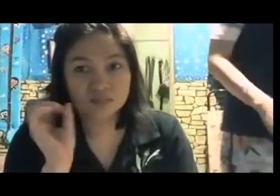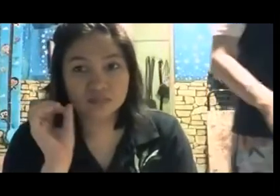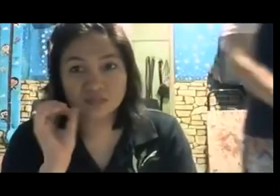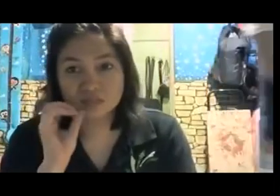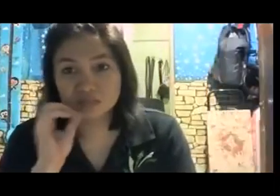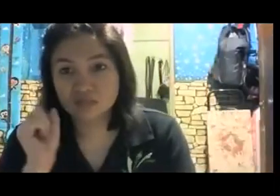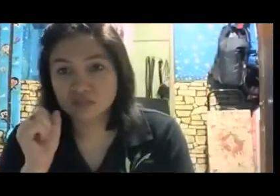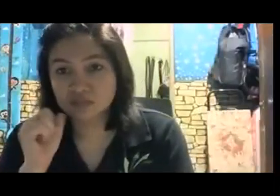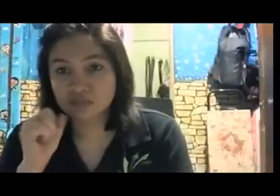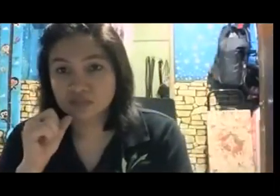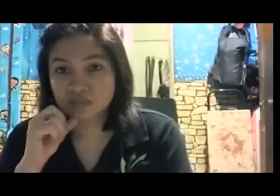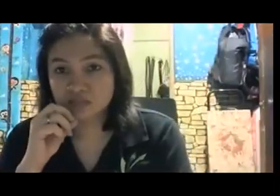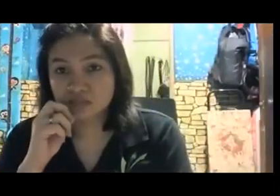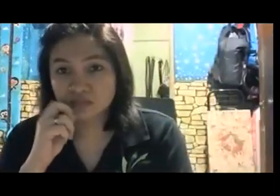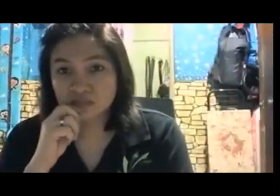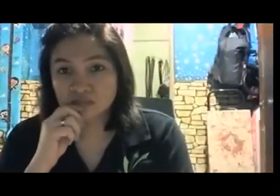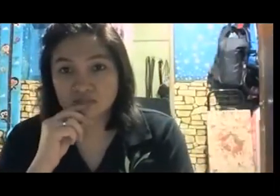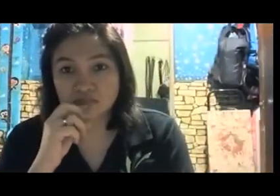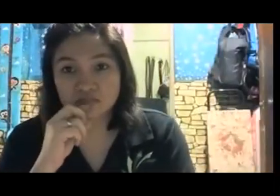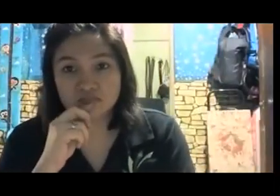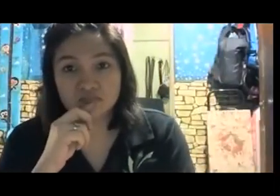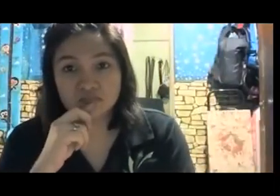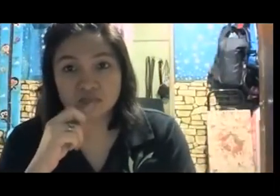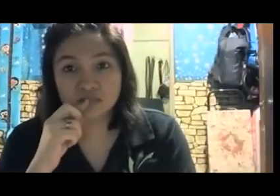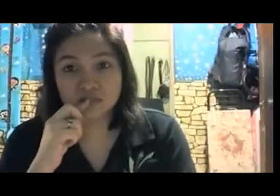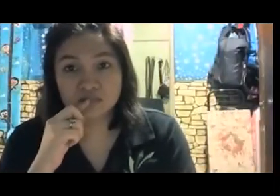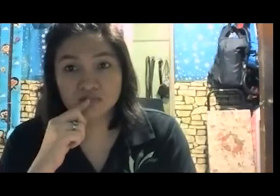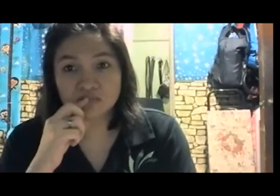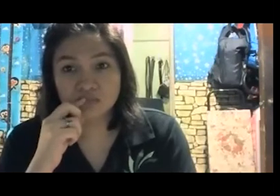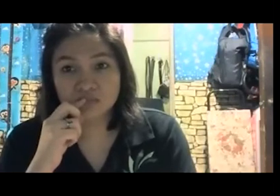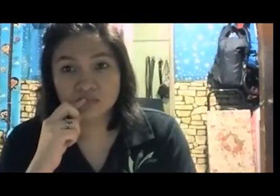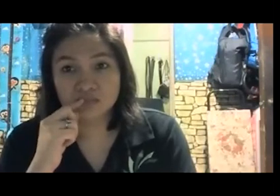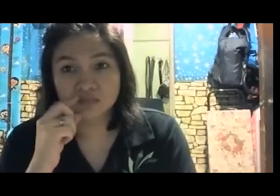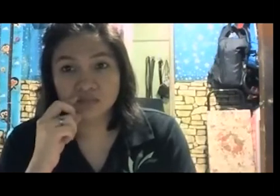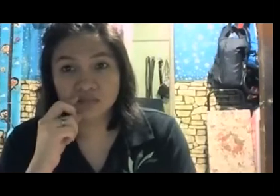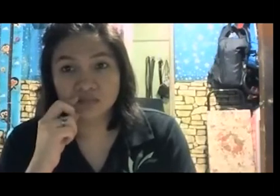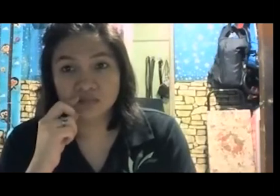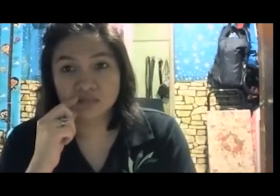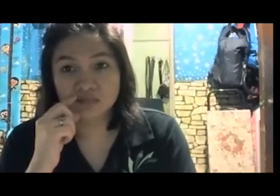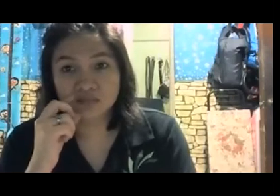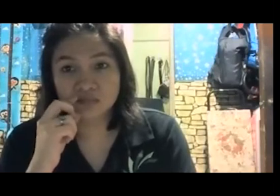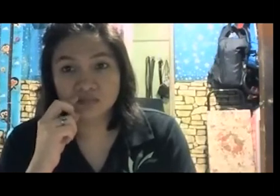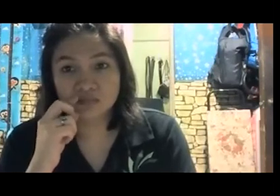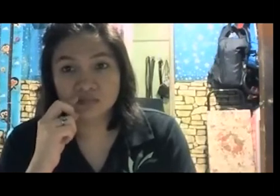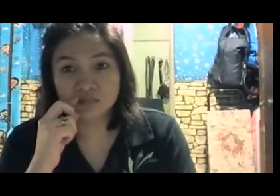땀땀 나고 이렇게 따뜻한 가서도 느끼고